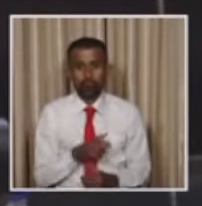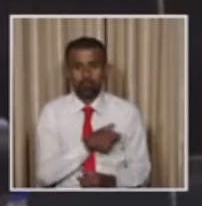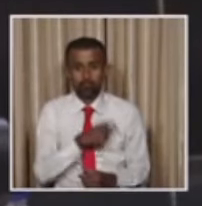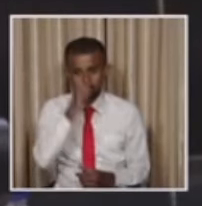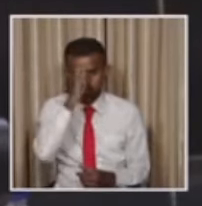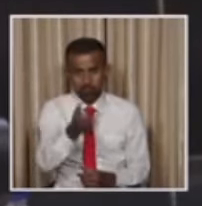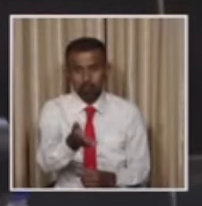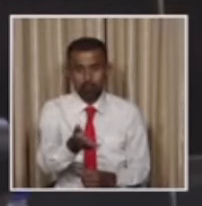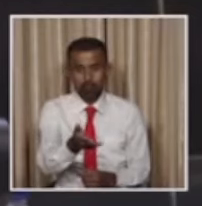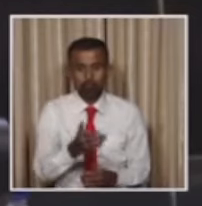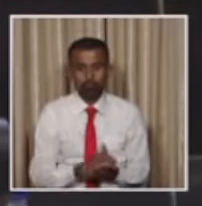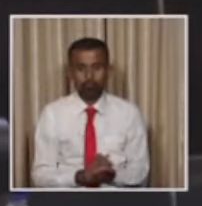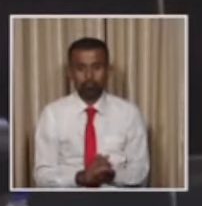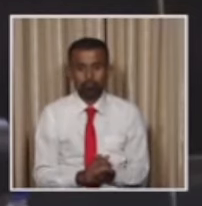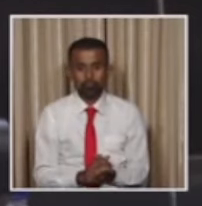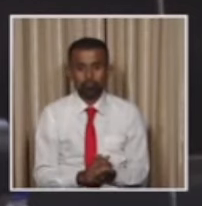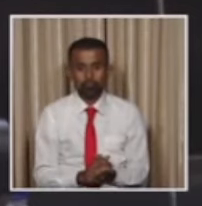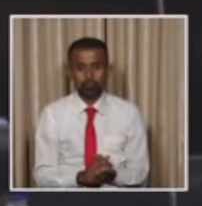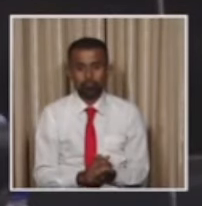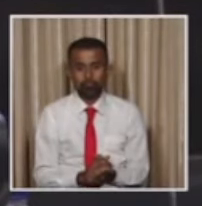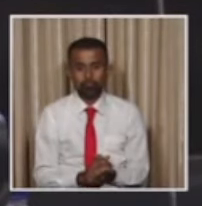ගරු සභානායකතුමා සුසිල්